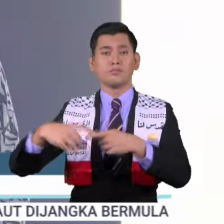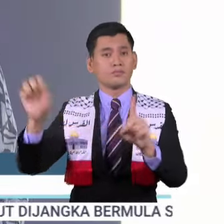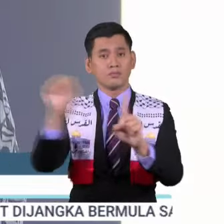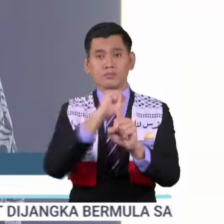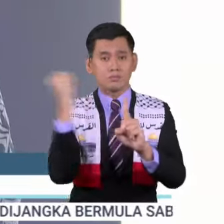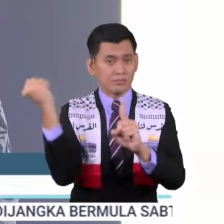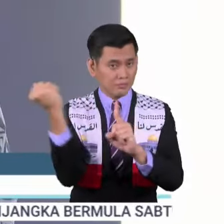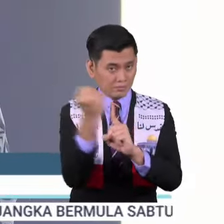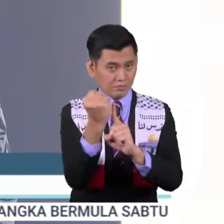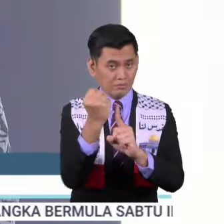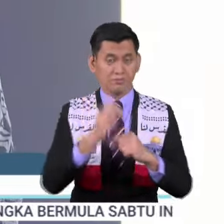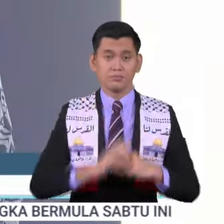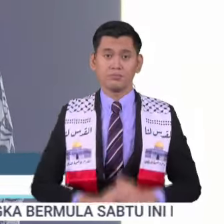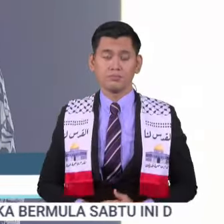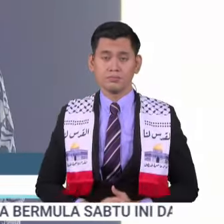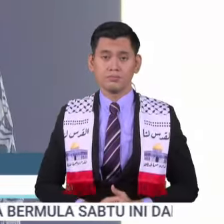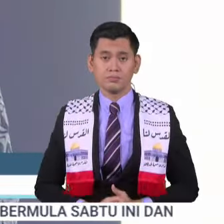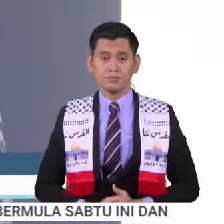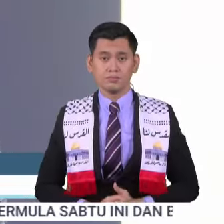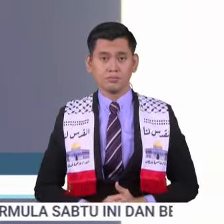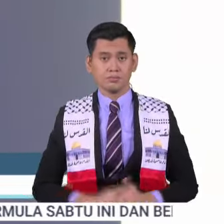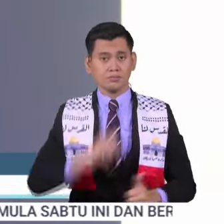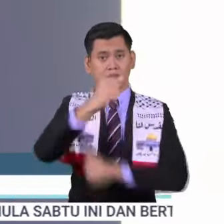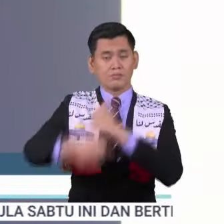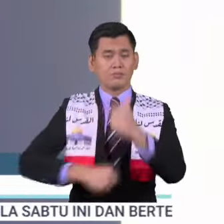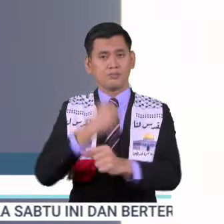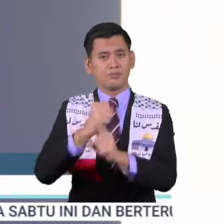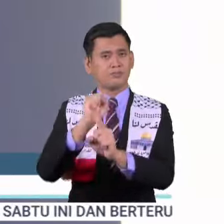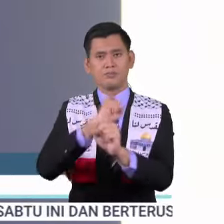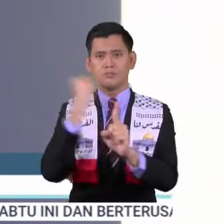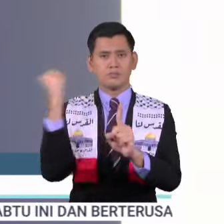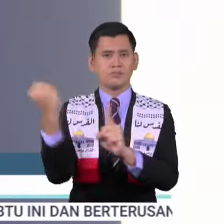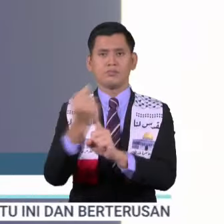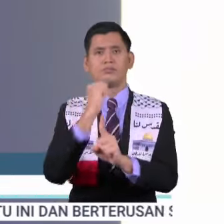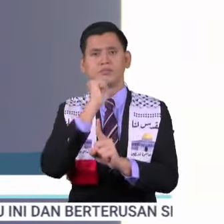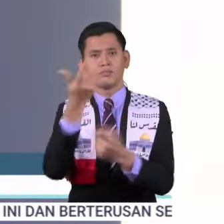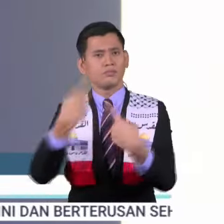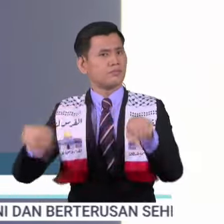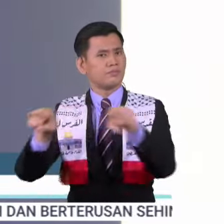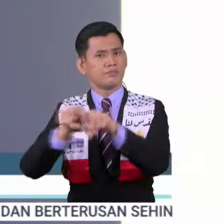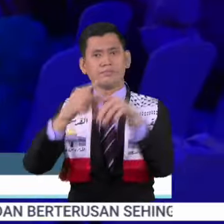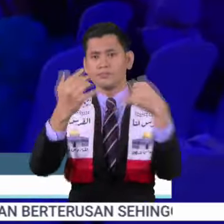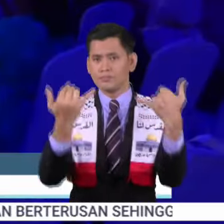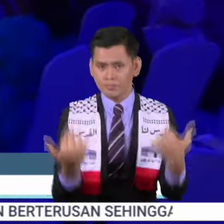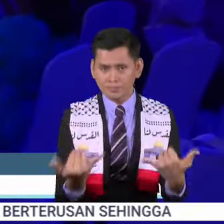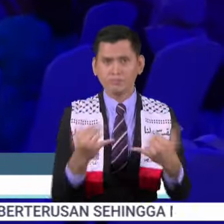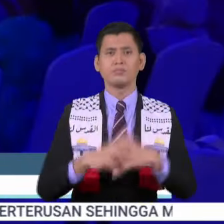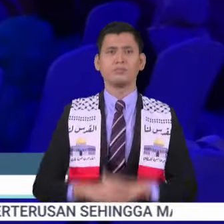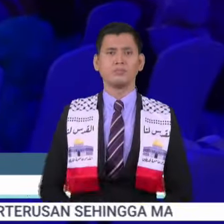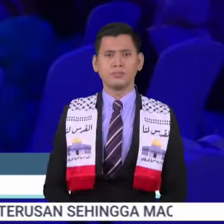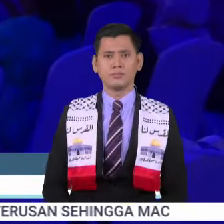persekitaran, alam sekitar itu tidak seperti mana sekarang.